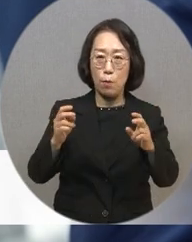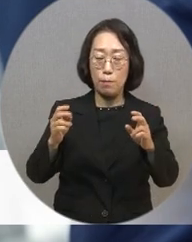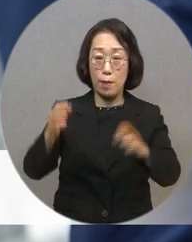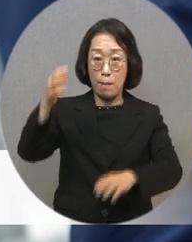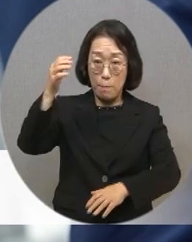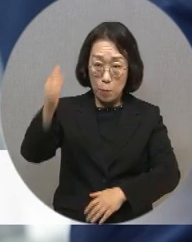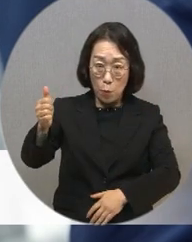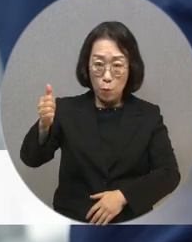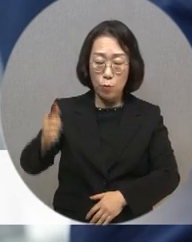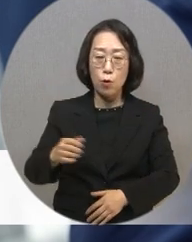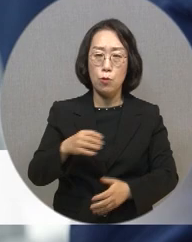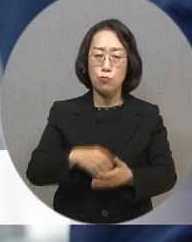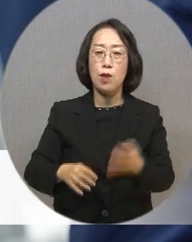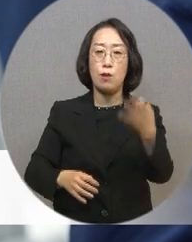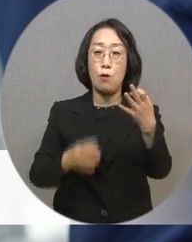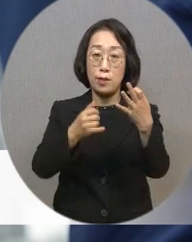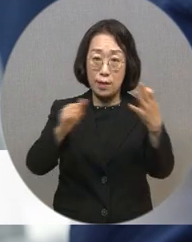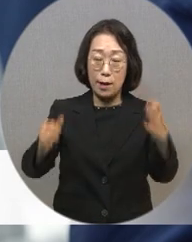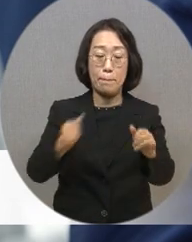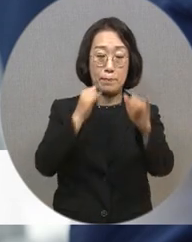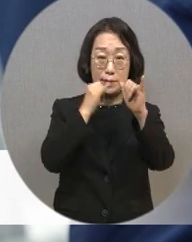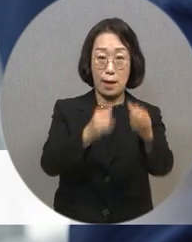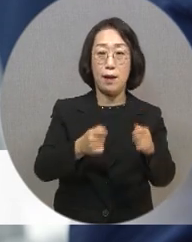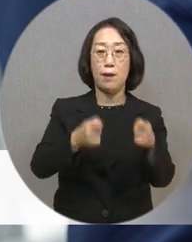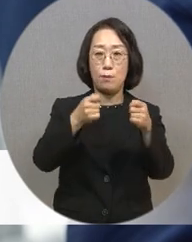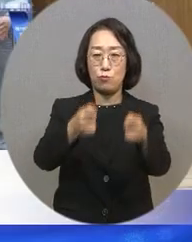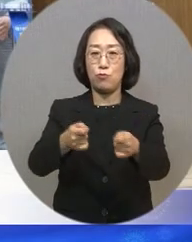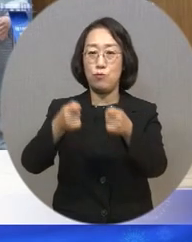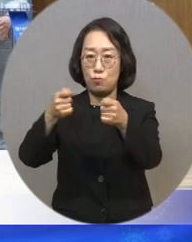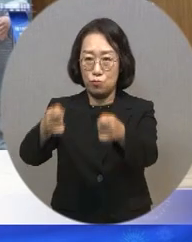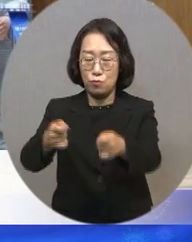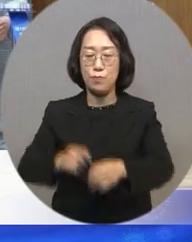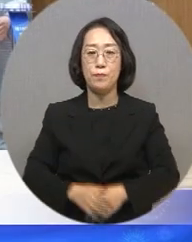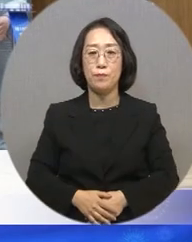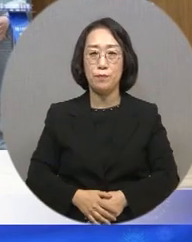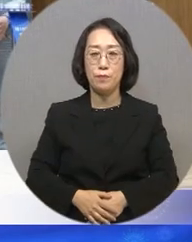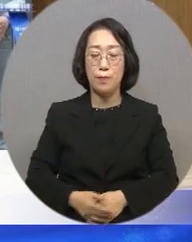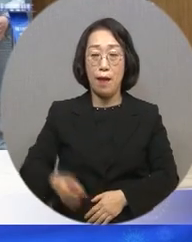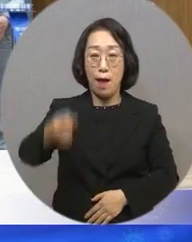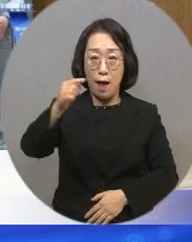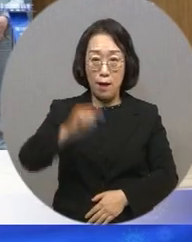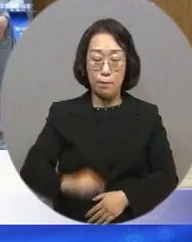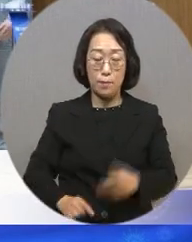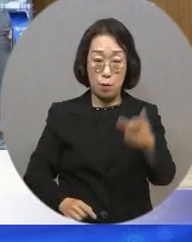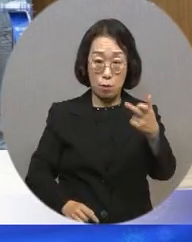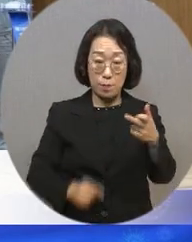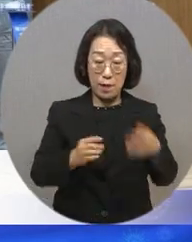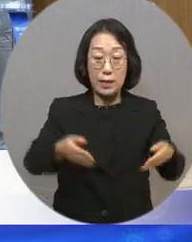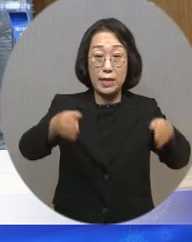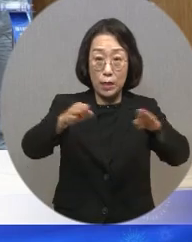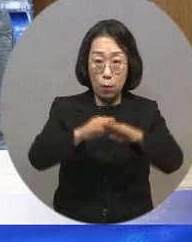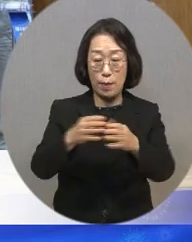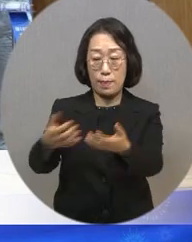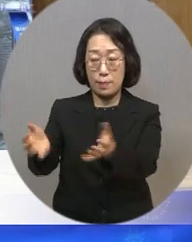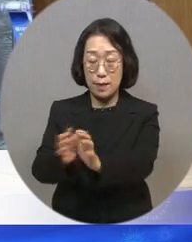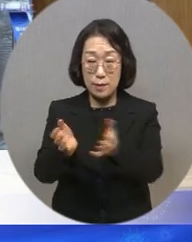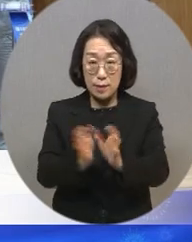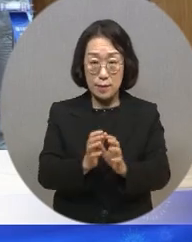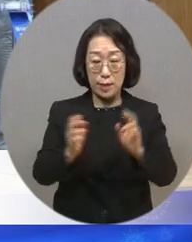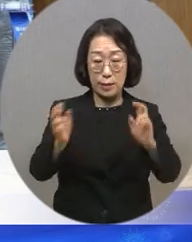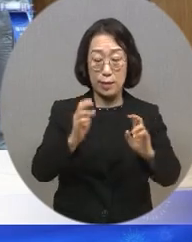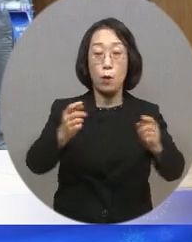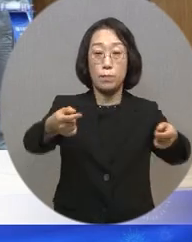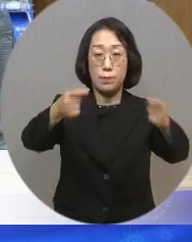등 14명이 수상의 영예를 안았습니다. 이어 17개 기관, 단체 및 기업이